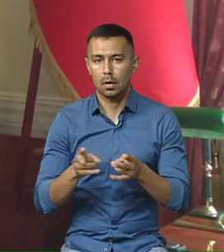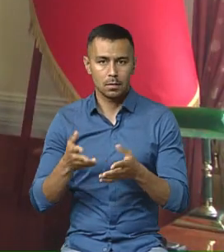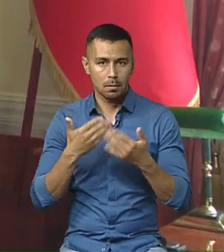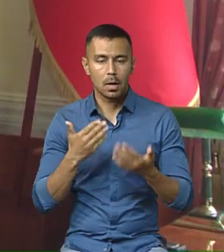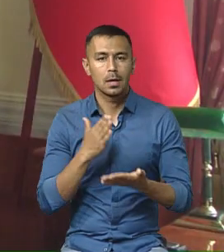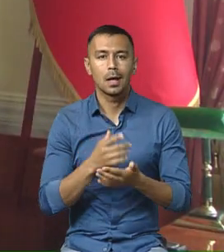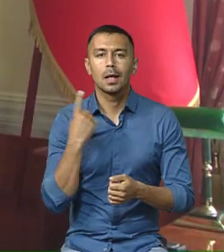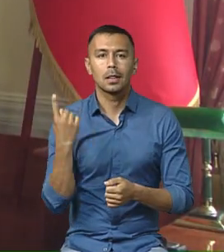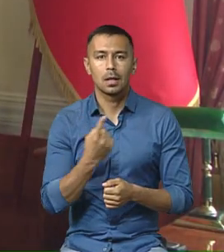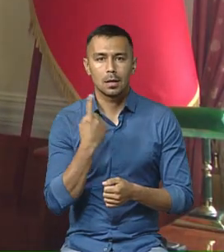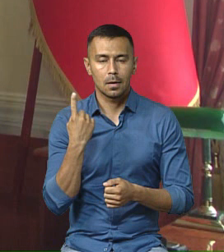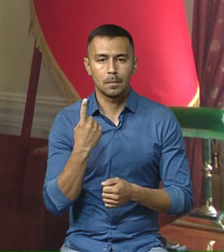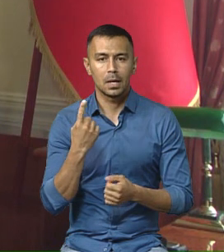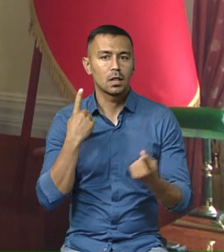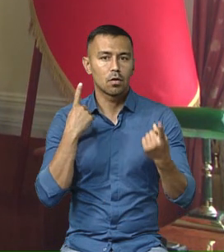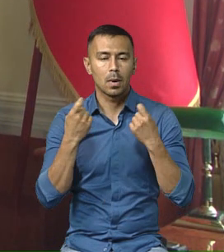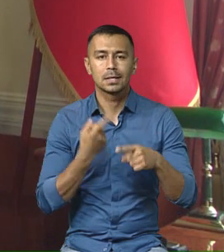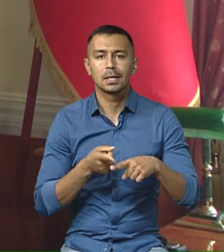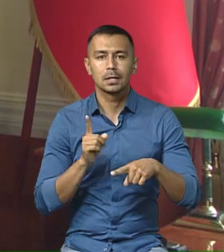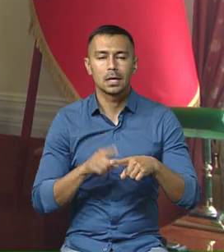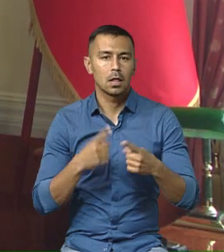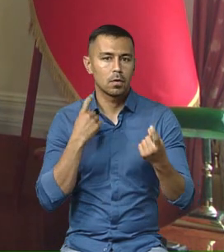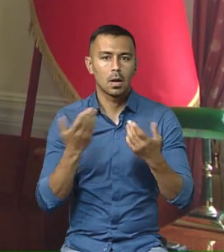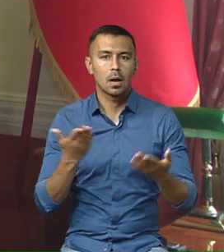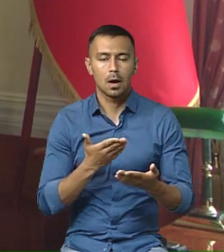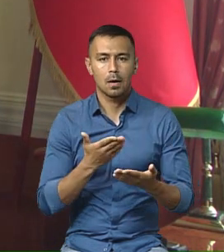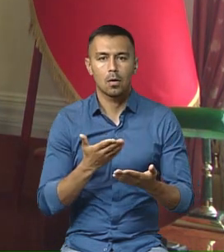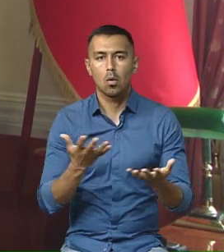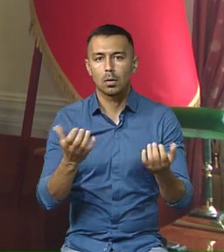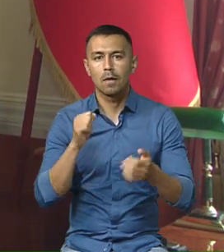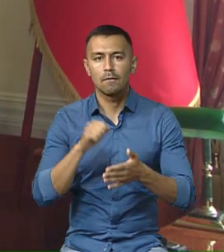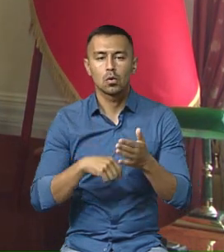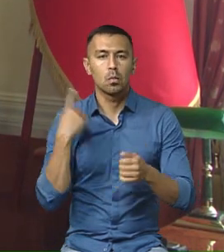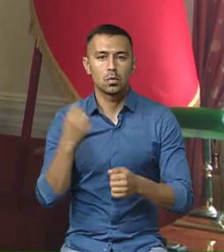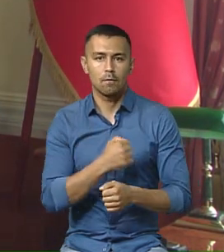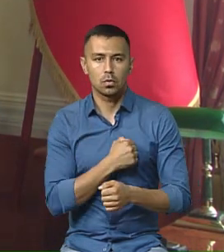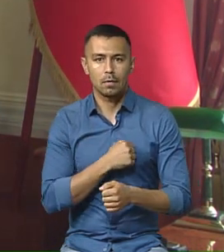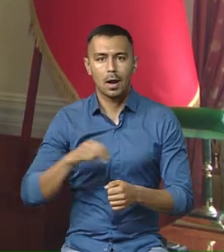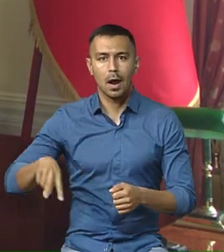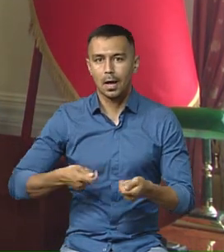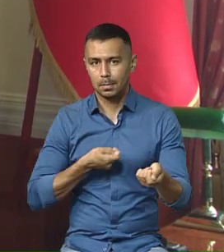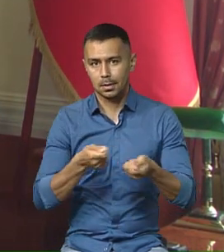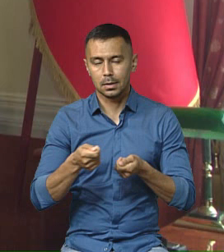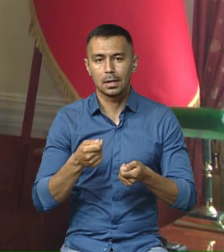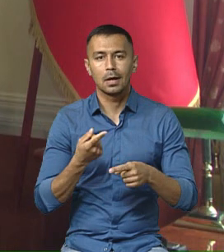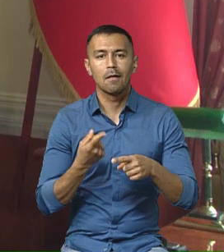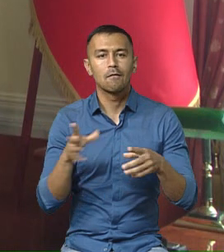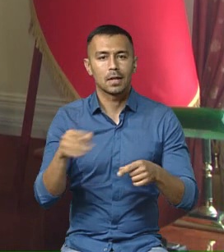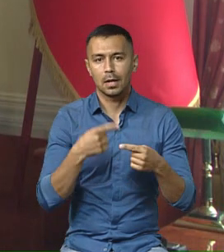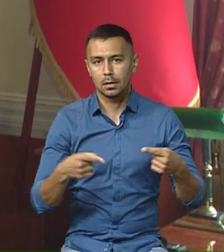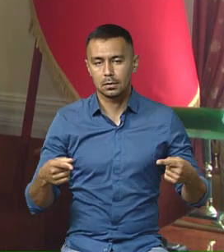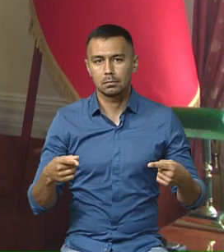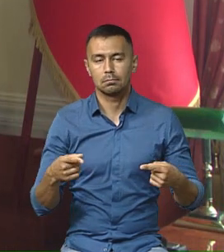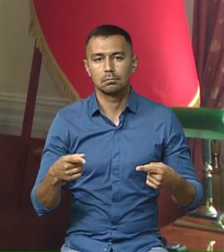Є одна єдина інформація, це інформація, яка виходить від обласної військової адміністрації. Все інше, ви